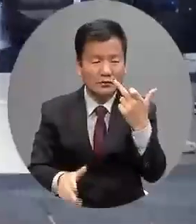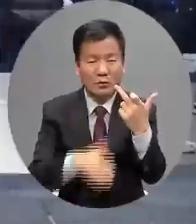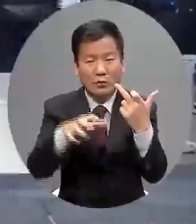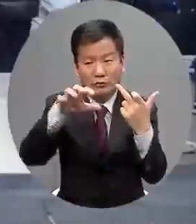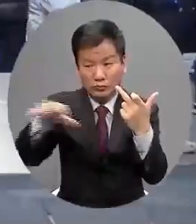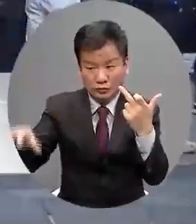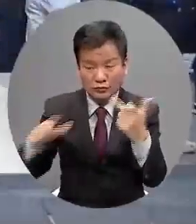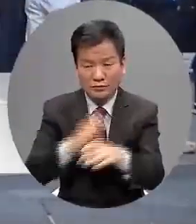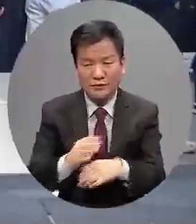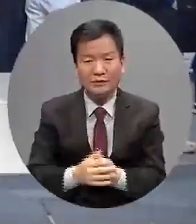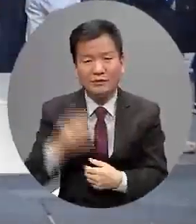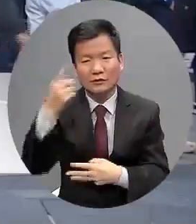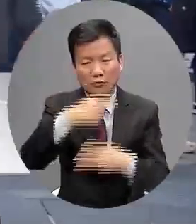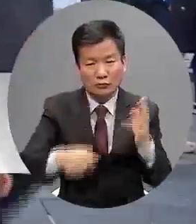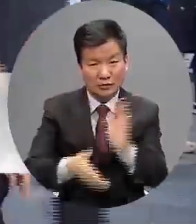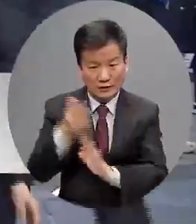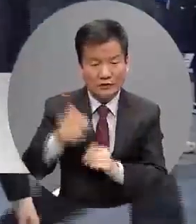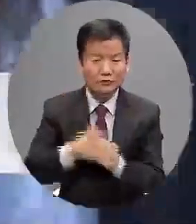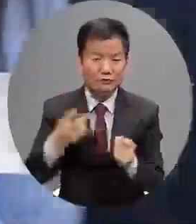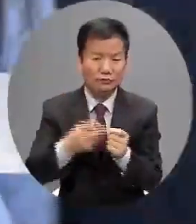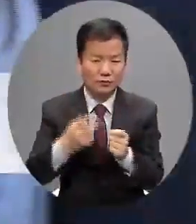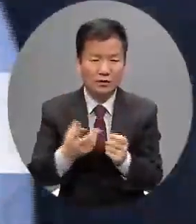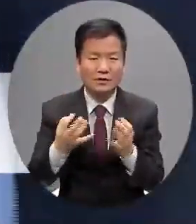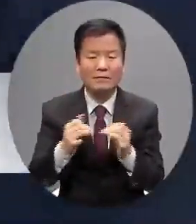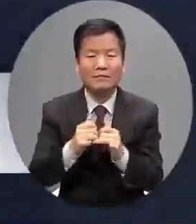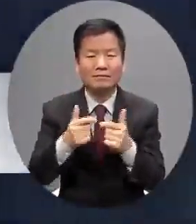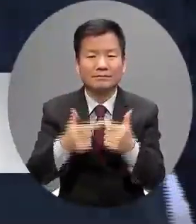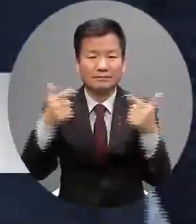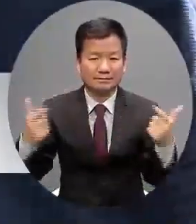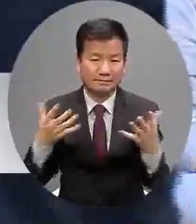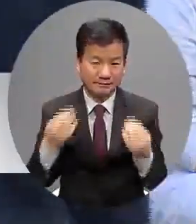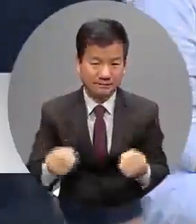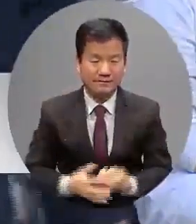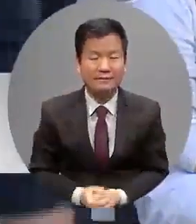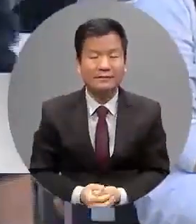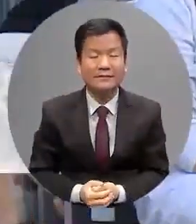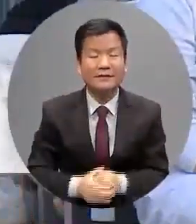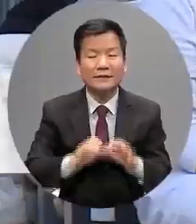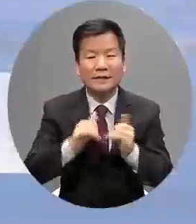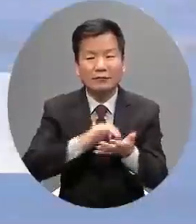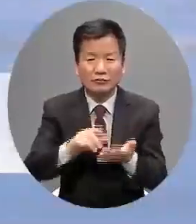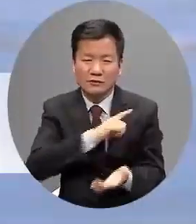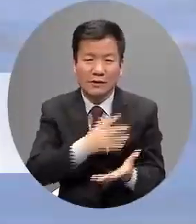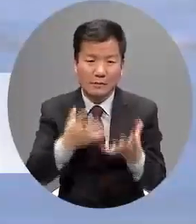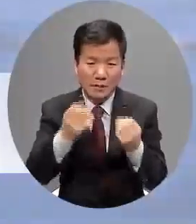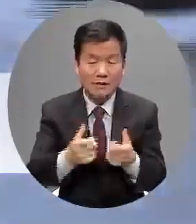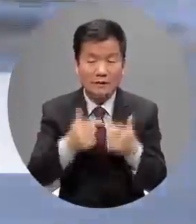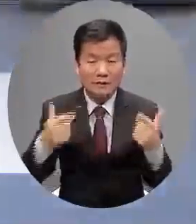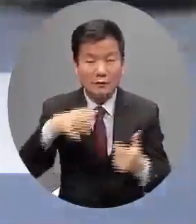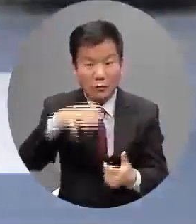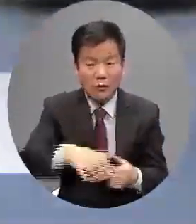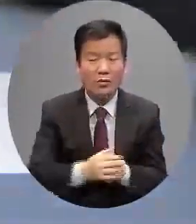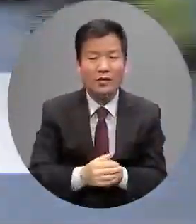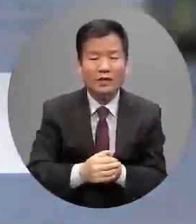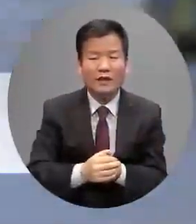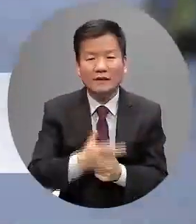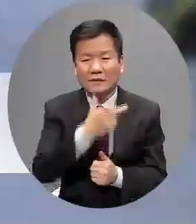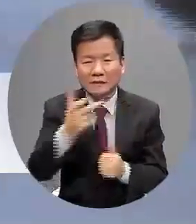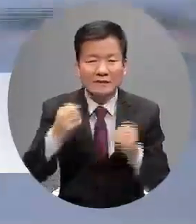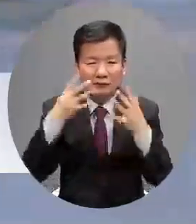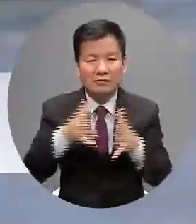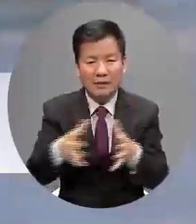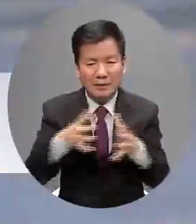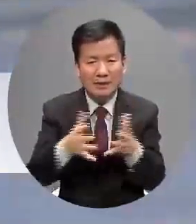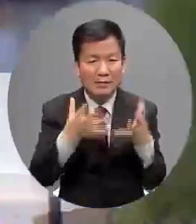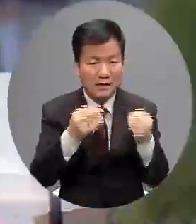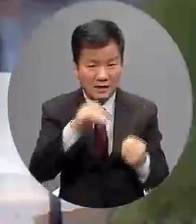곳이며이 가운데 청주시는 두 번째로 많이 늘었습니다 인구가 가장 많이 증가한 곳은 대규모 신축